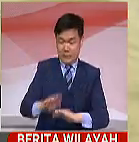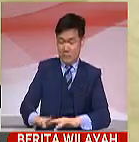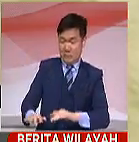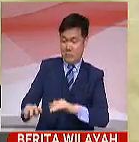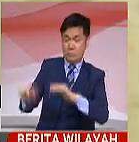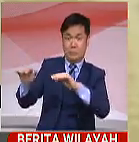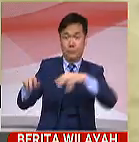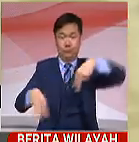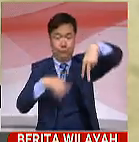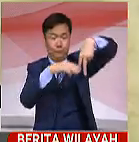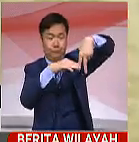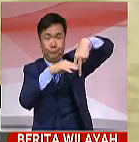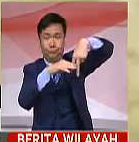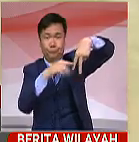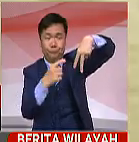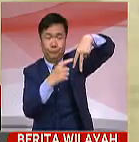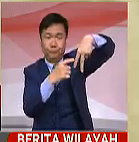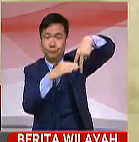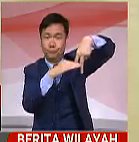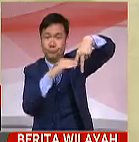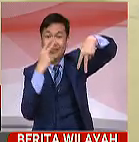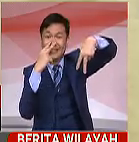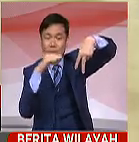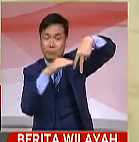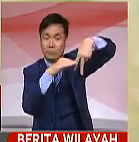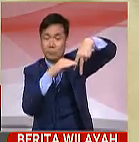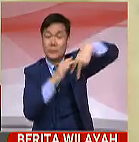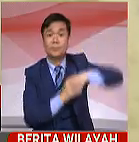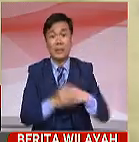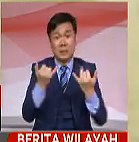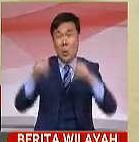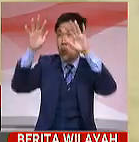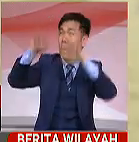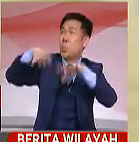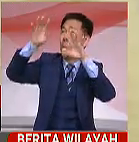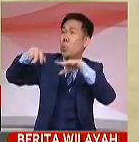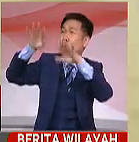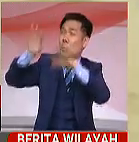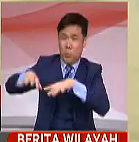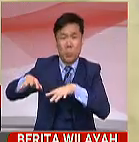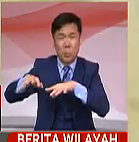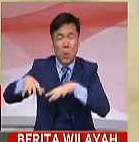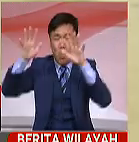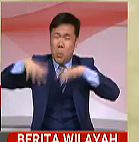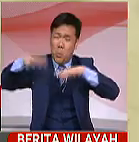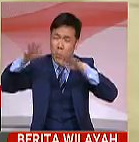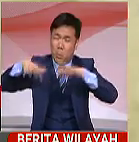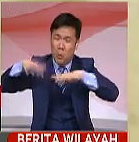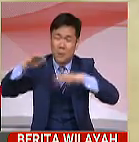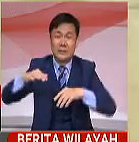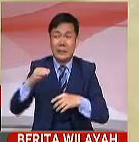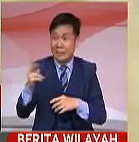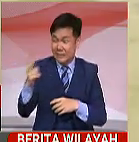Sungai Maung Tengah ini adalah mencecah sehingga ke paras lutut saya. Dan pada ketika ini, hujan masih turun lagi dengan lebatnya dan